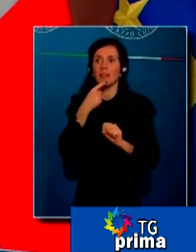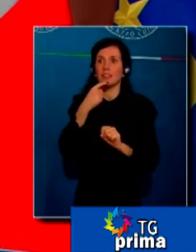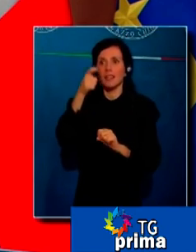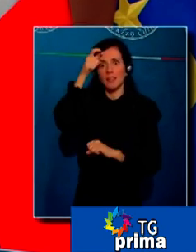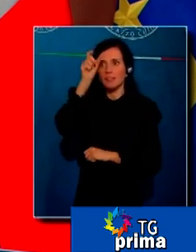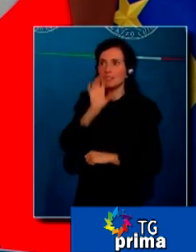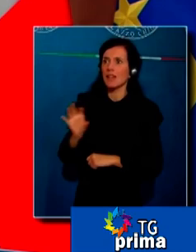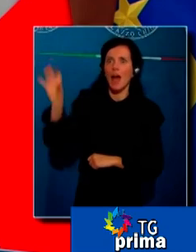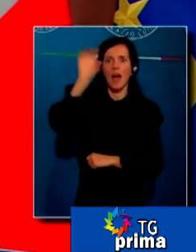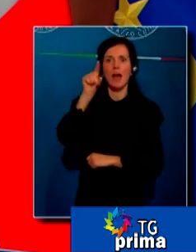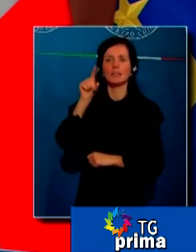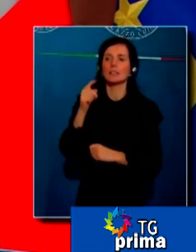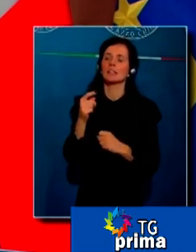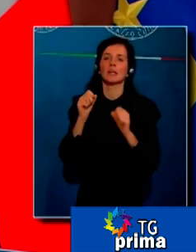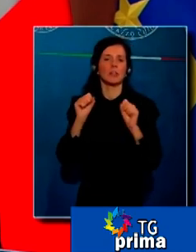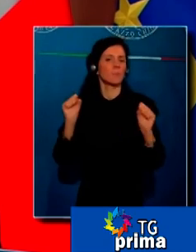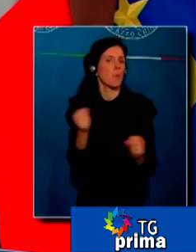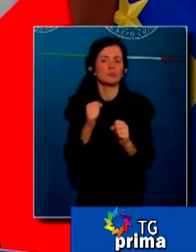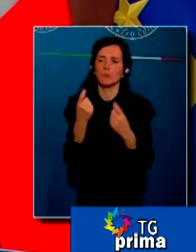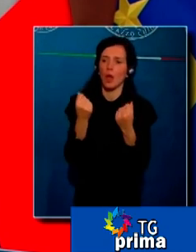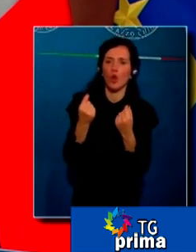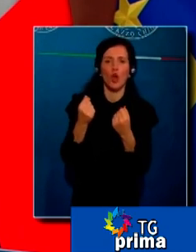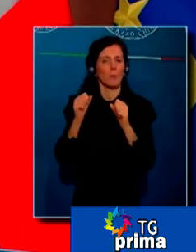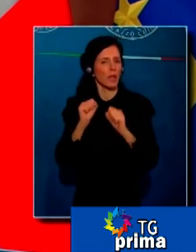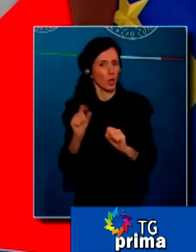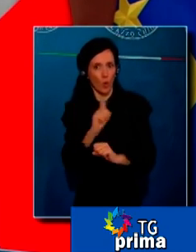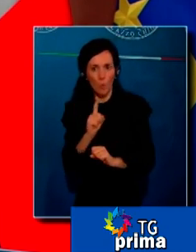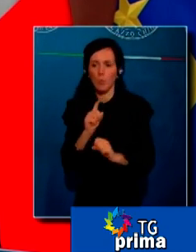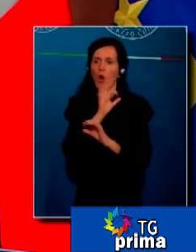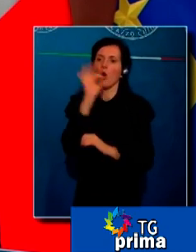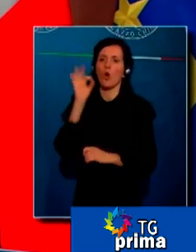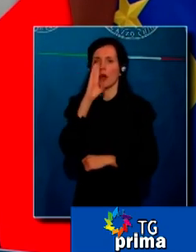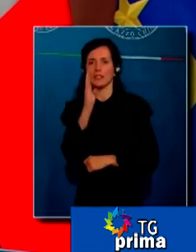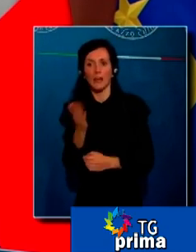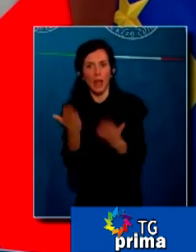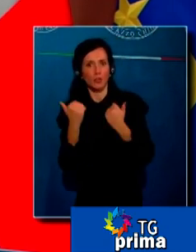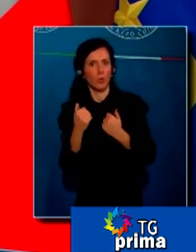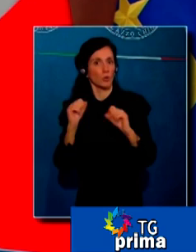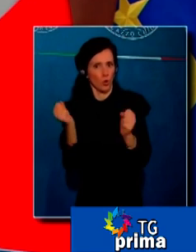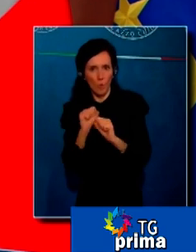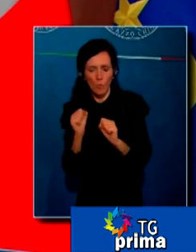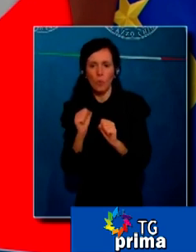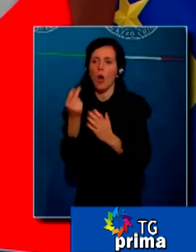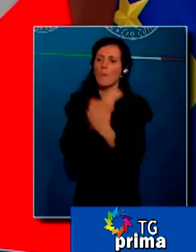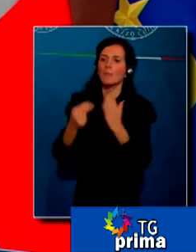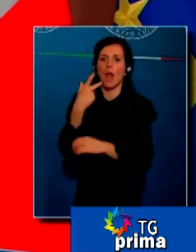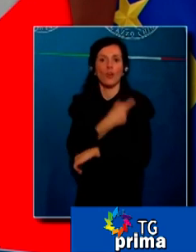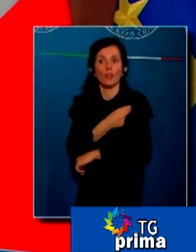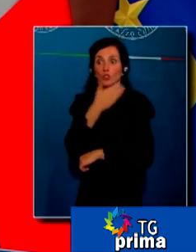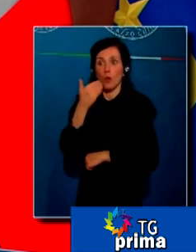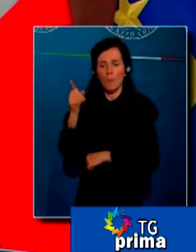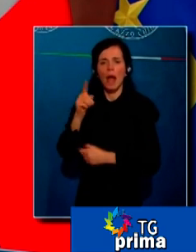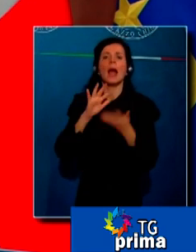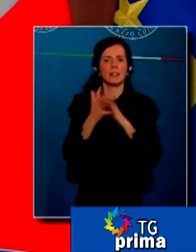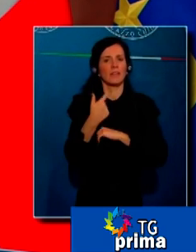semmai la possibilità, anche per ragioni economiche o di accesso diretto, la possibilità di avere un piano vaccinale, di avere delle